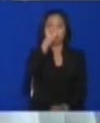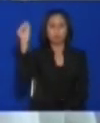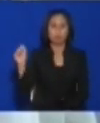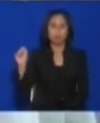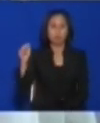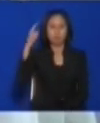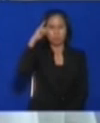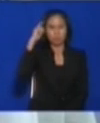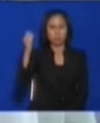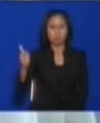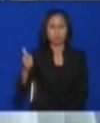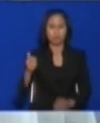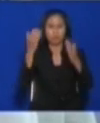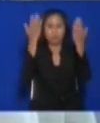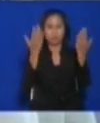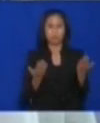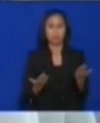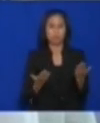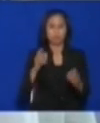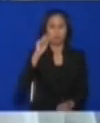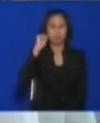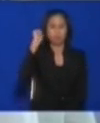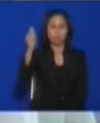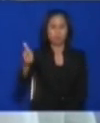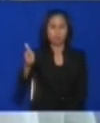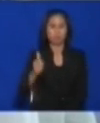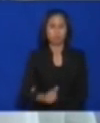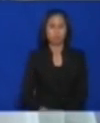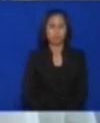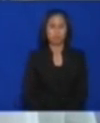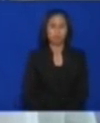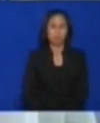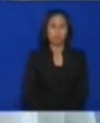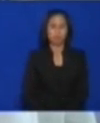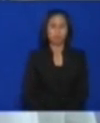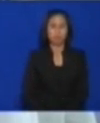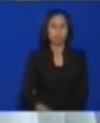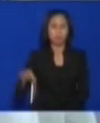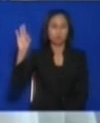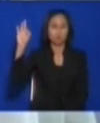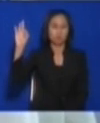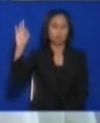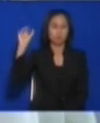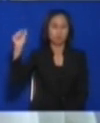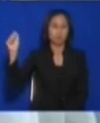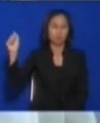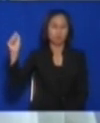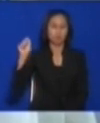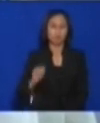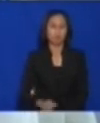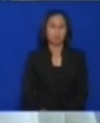indikator ibadah kerja keseharian Fathonah amanah Sidiq tabligh